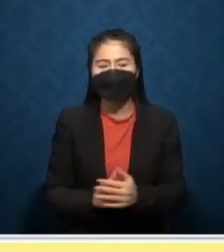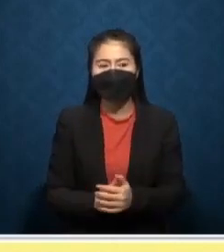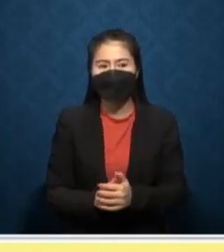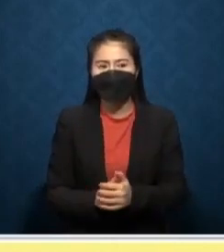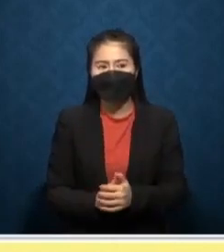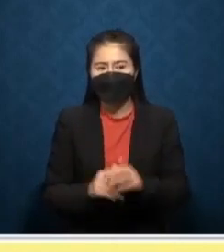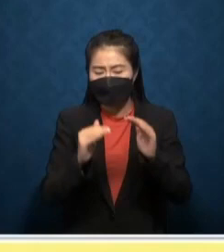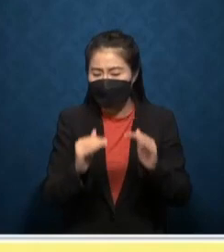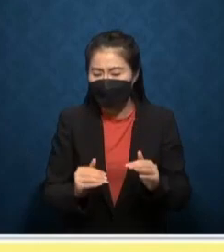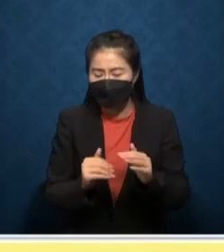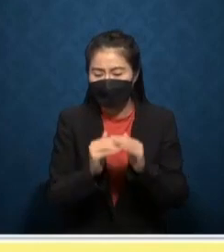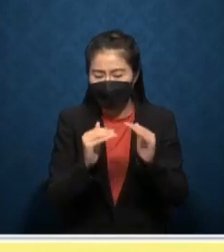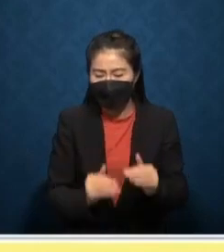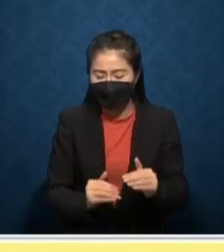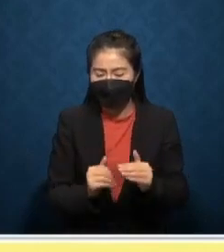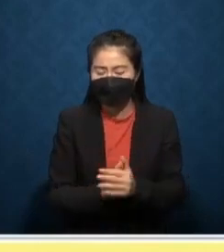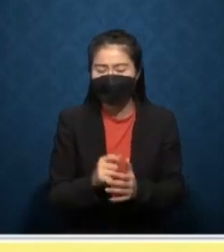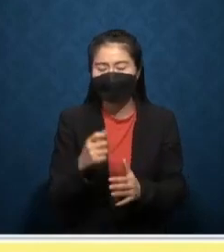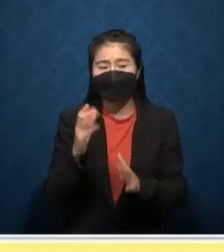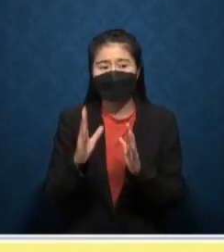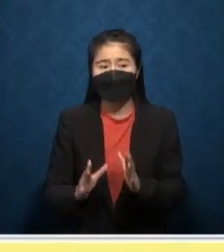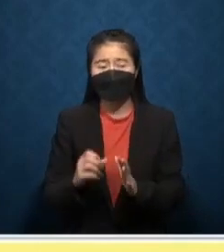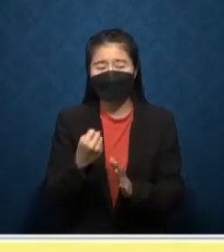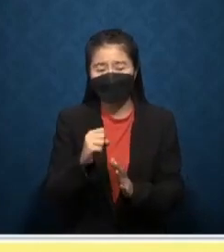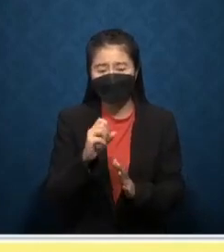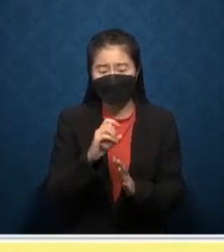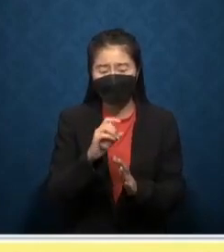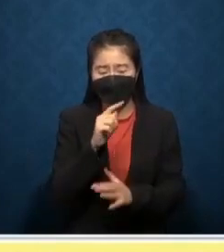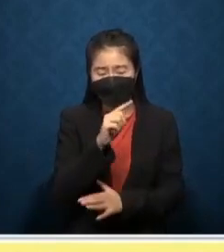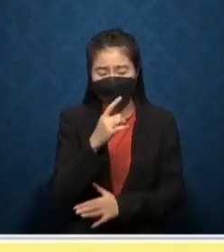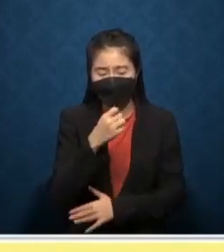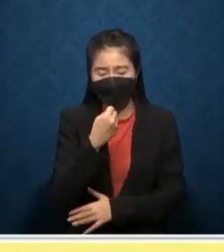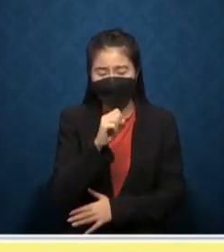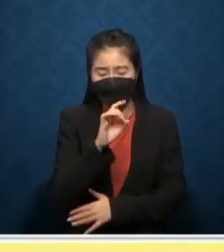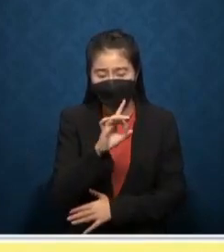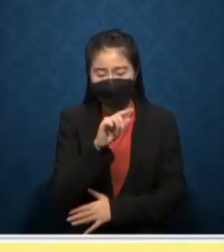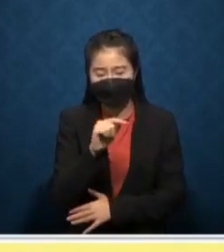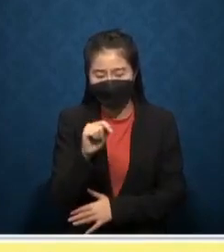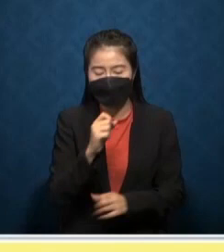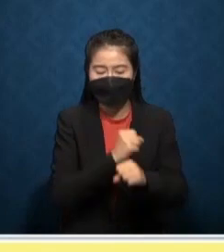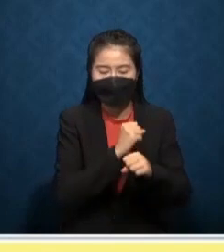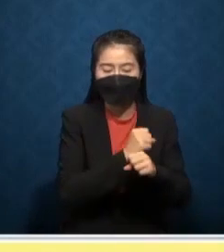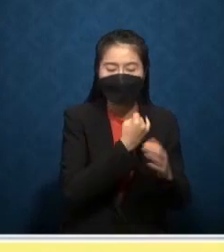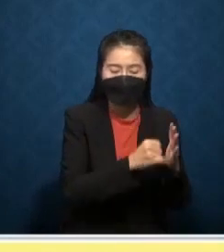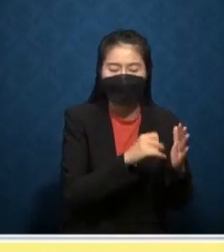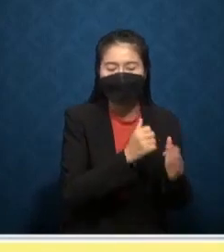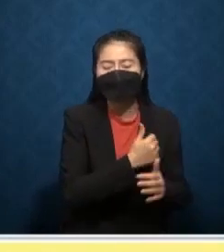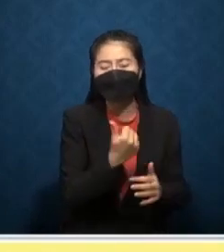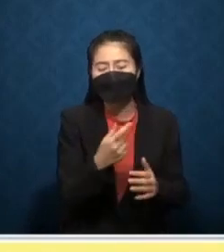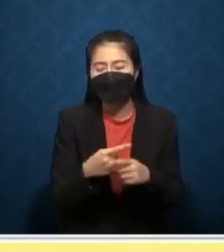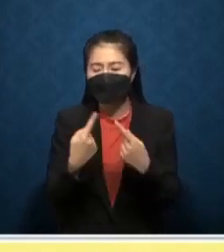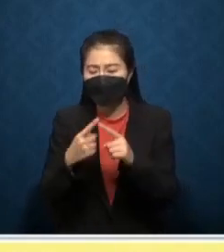parentheses avg.%แต่มีนายศติดอยาก Response of%แต่ 82% เชก็ตองถูกรถ